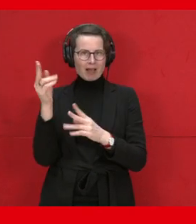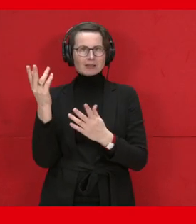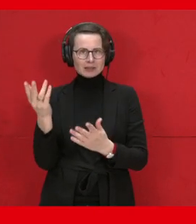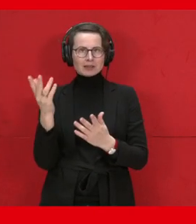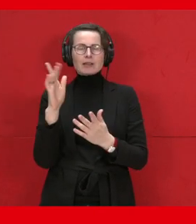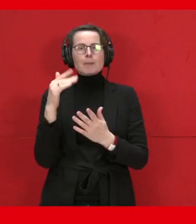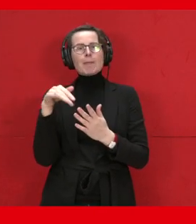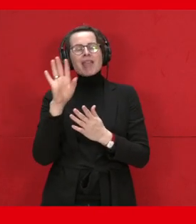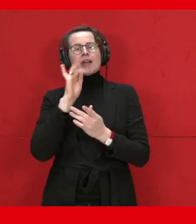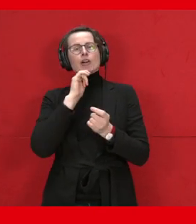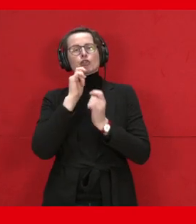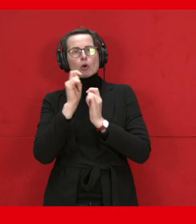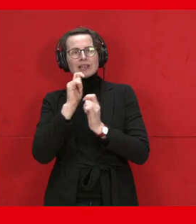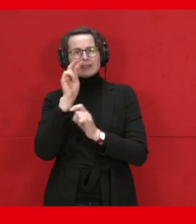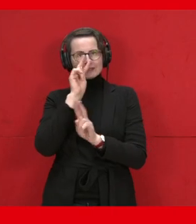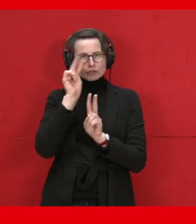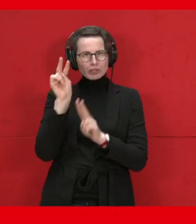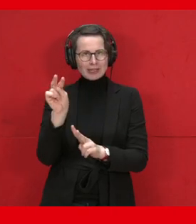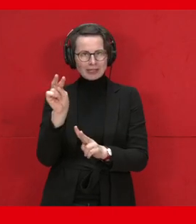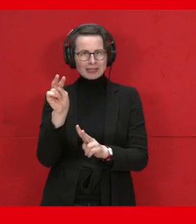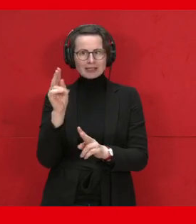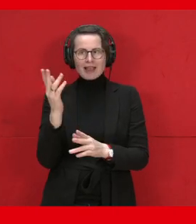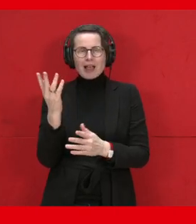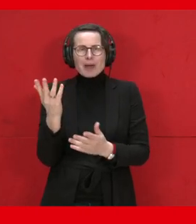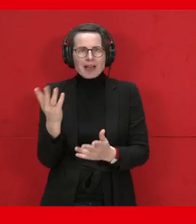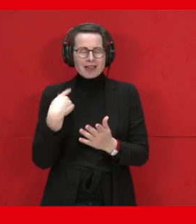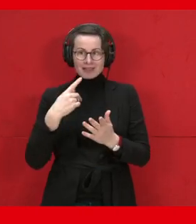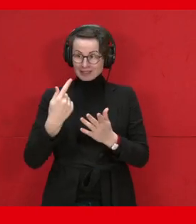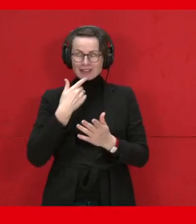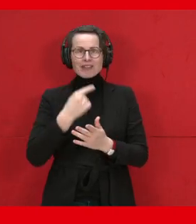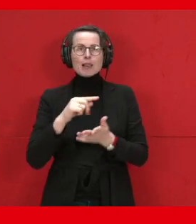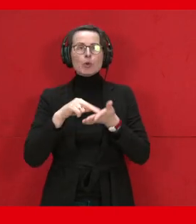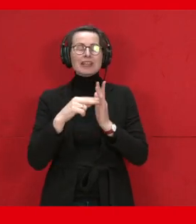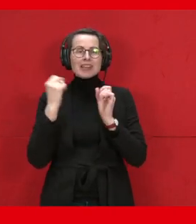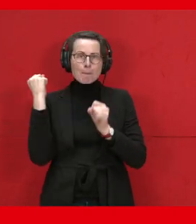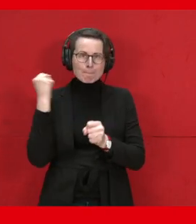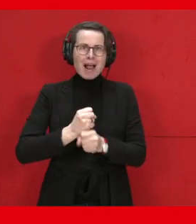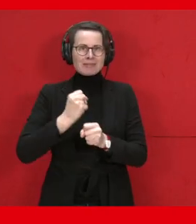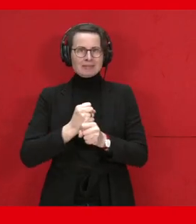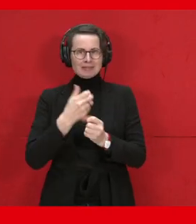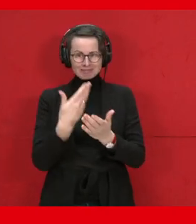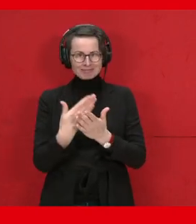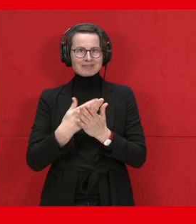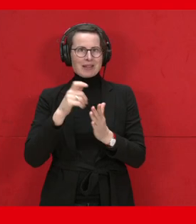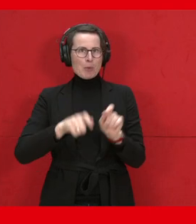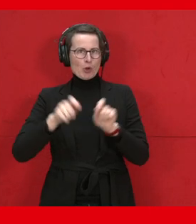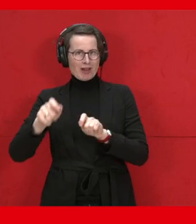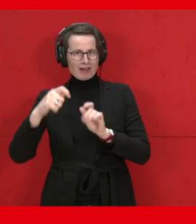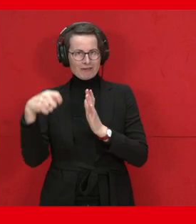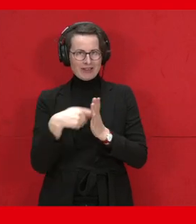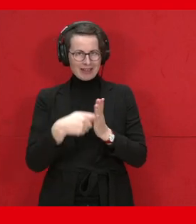ist eine journalistische Sicht der Dinge. Aber es geht ja darum, dass man Politik macht. Und das ist das, wofür die Bürgerinnen und Bürger einen wählen. Und